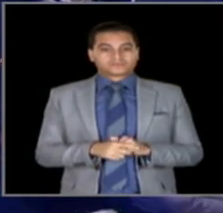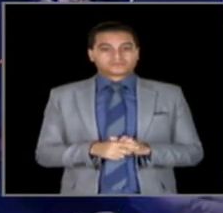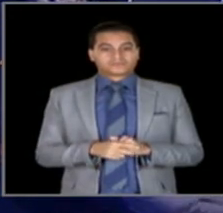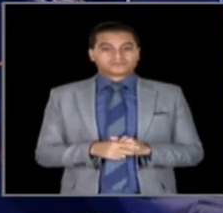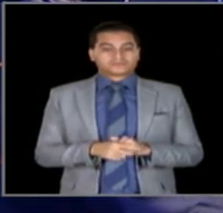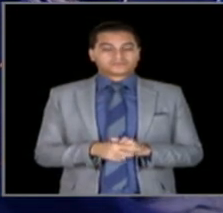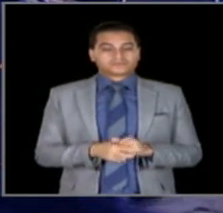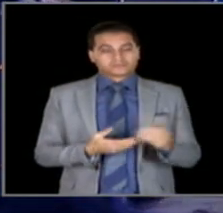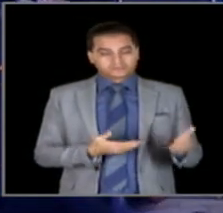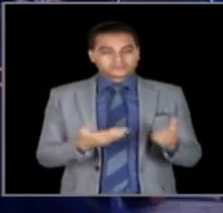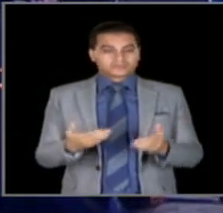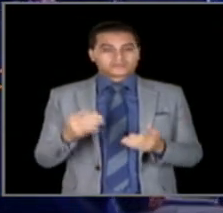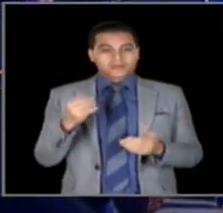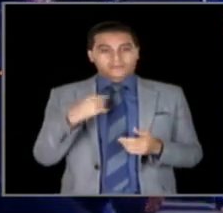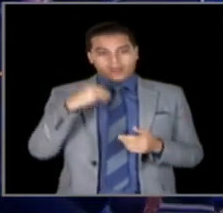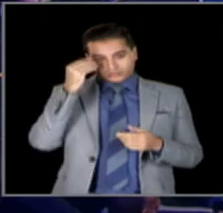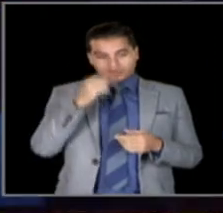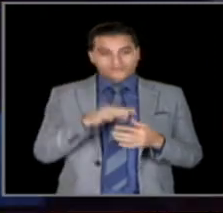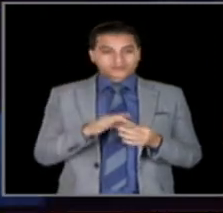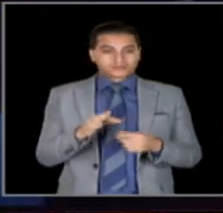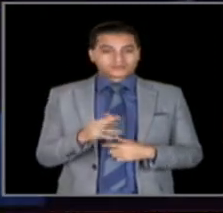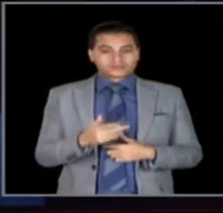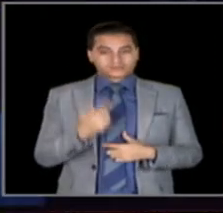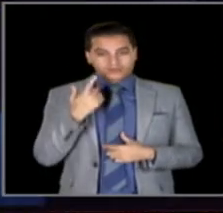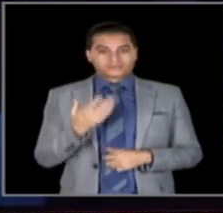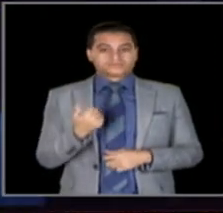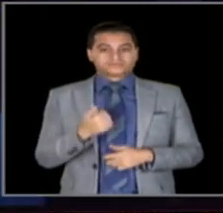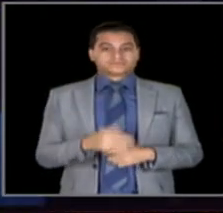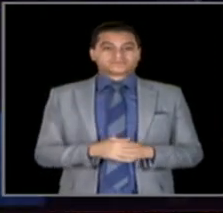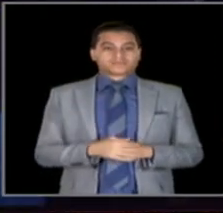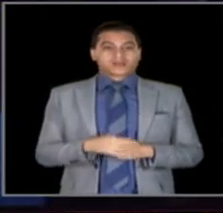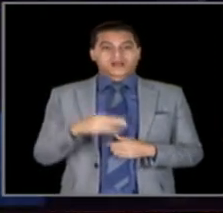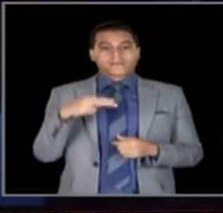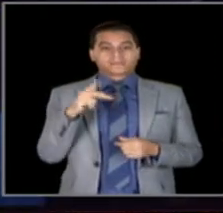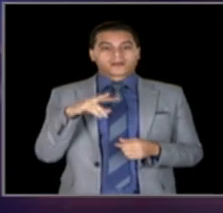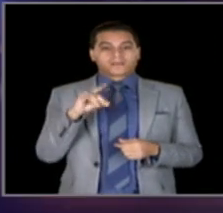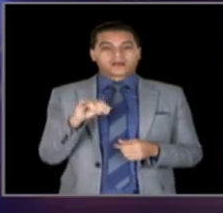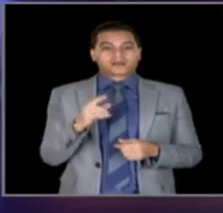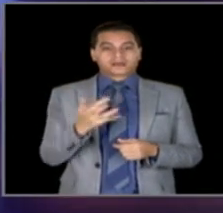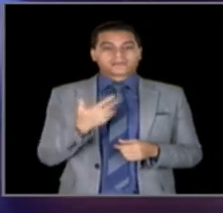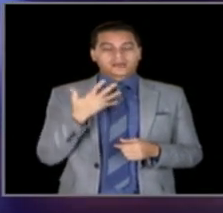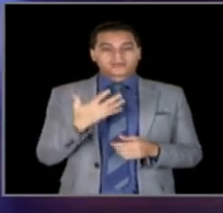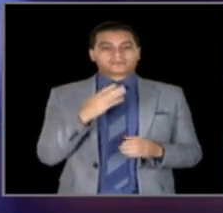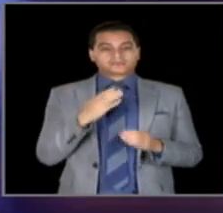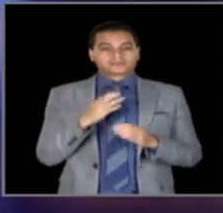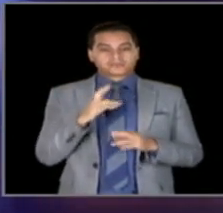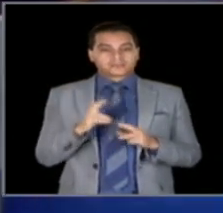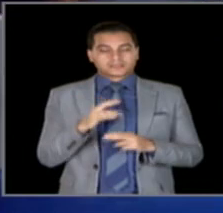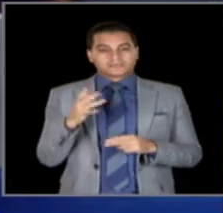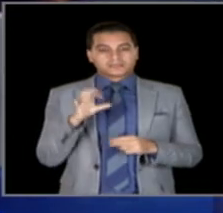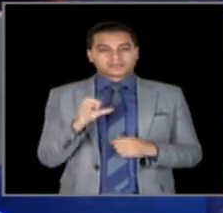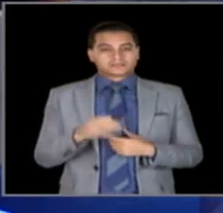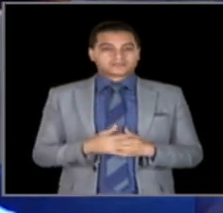يلا يا محمد، عايز تعرف يا محمد ايه اللي حصل ولا لا؟ طيب، عبد الرحمن جاوب على